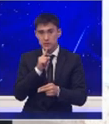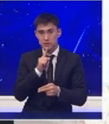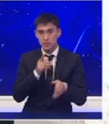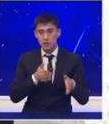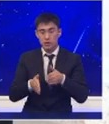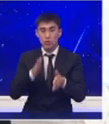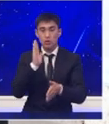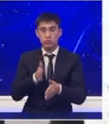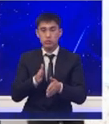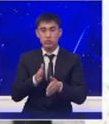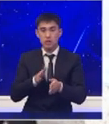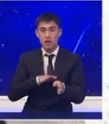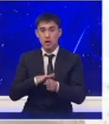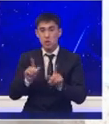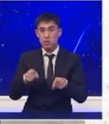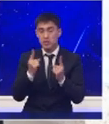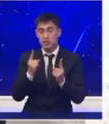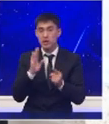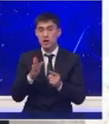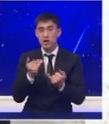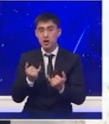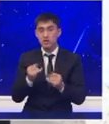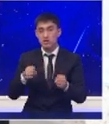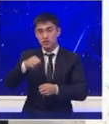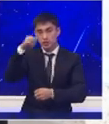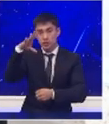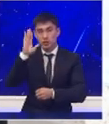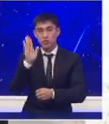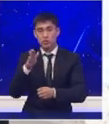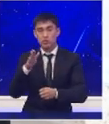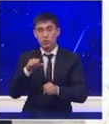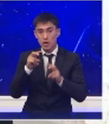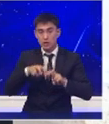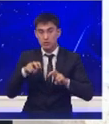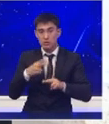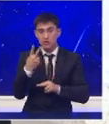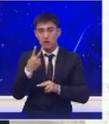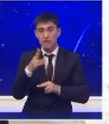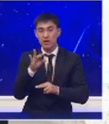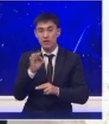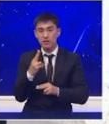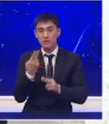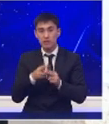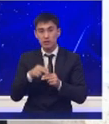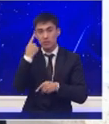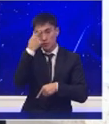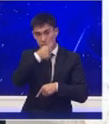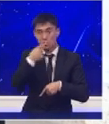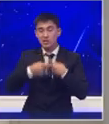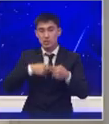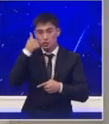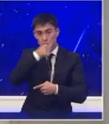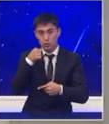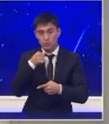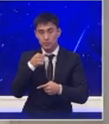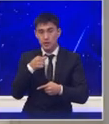дорога будет уже реабилитирована, а касательно освещения сказали, будут рассматриваться 2 варианта в этом году и на следующий год.